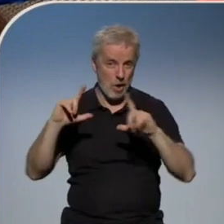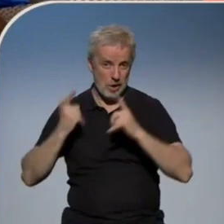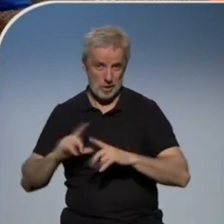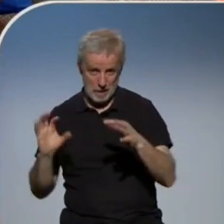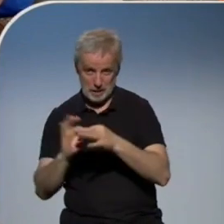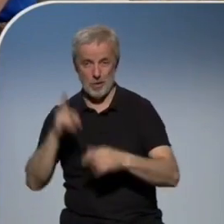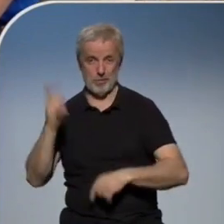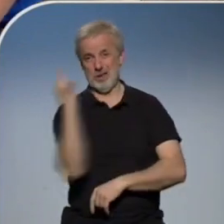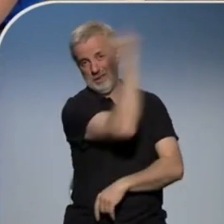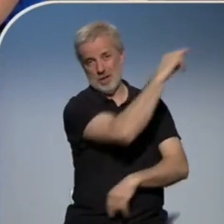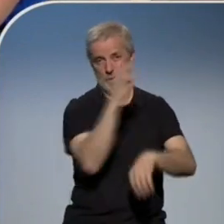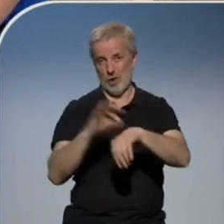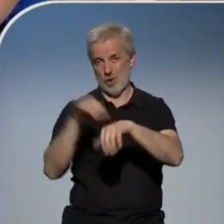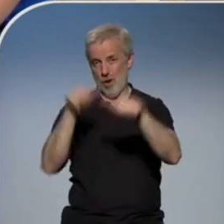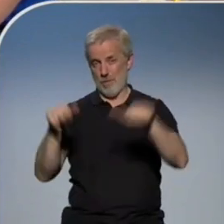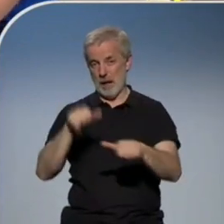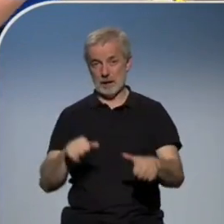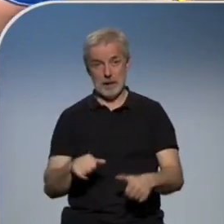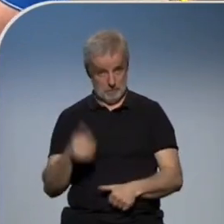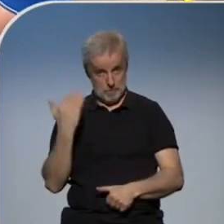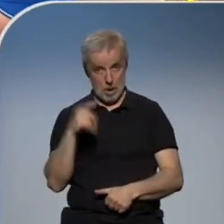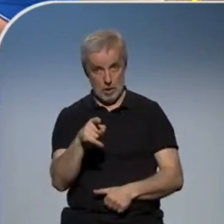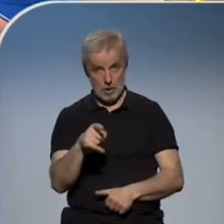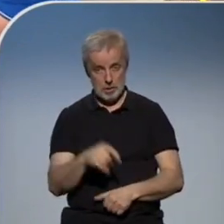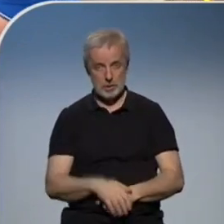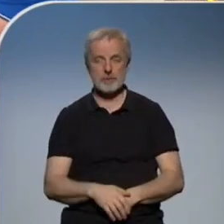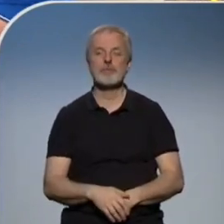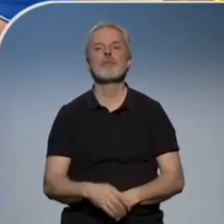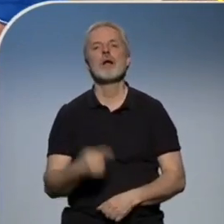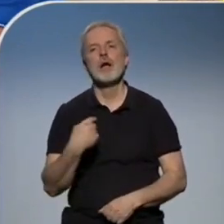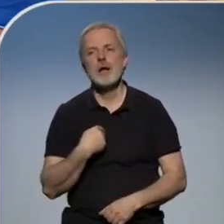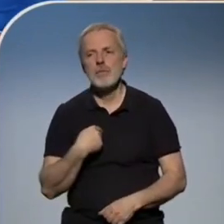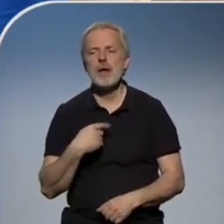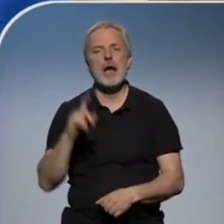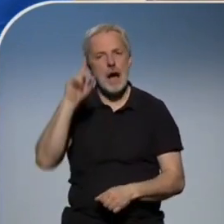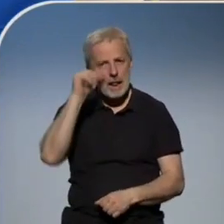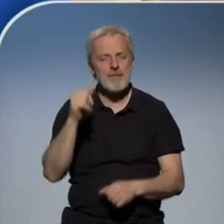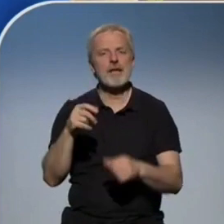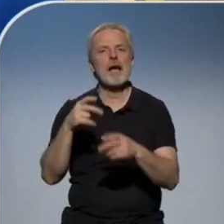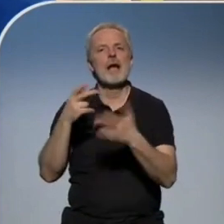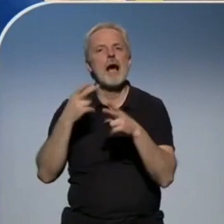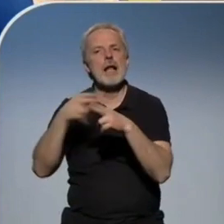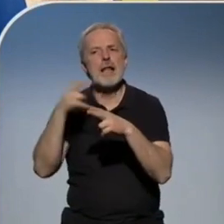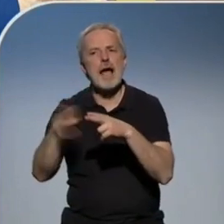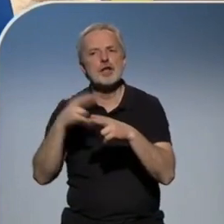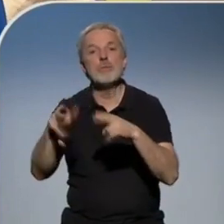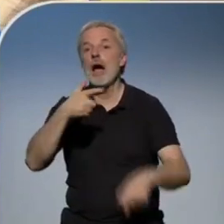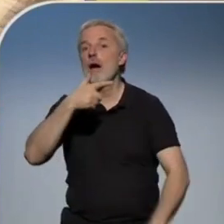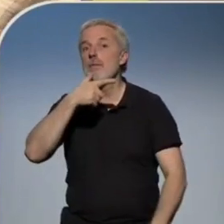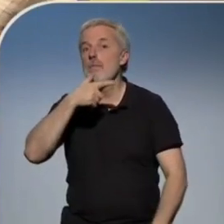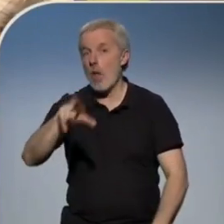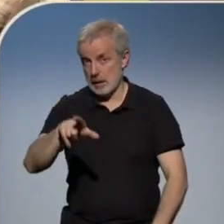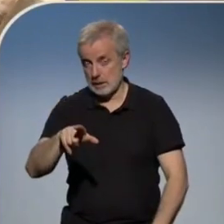potřeba zásah. Máte nějakou takovouhle zkušenost nebo příklad? My se u nás zabýváme hlavně tělesnou bolestí. Myslím teď v pozici fyzioterapie